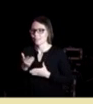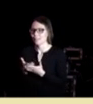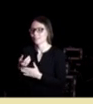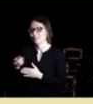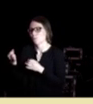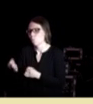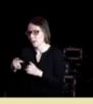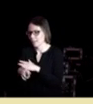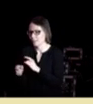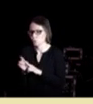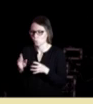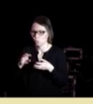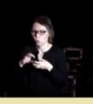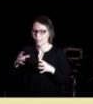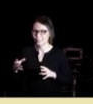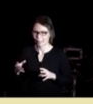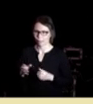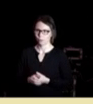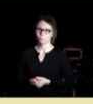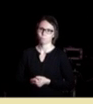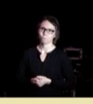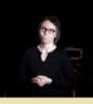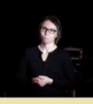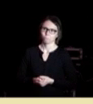som må til i en sånn kompleksitet.